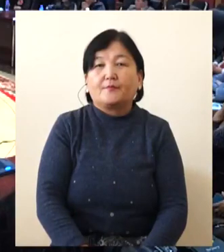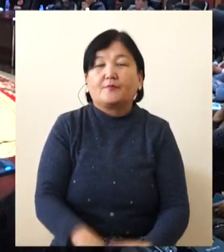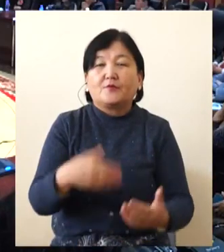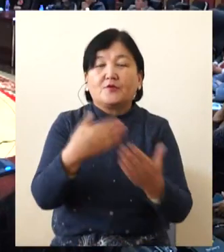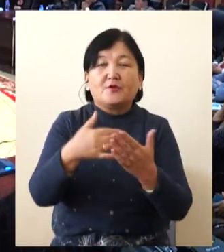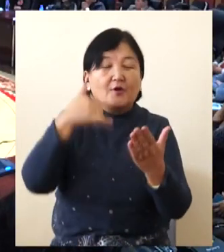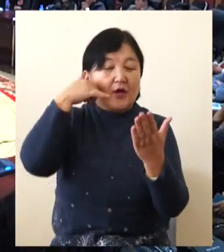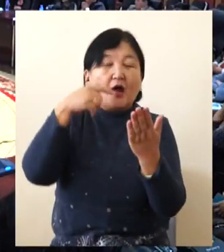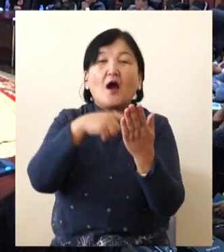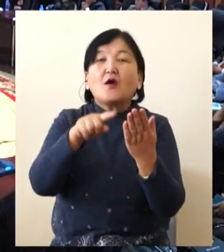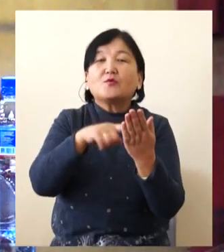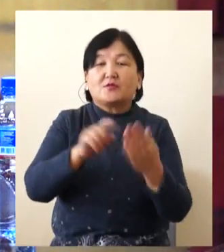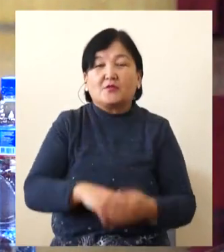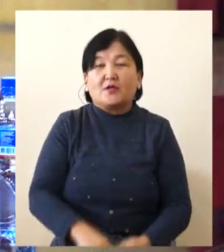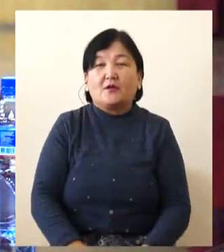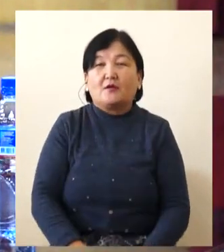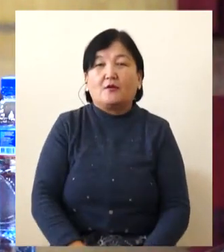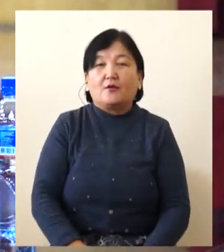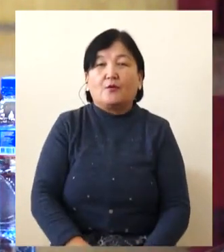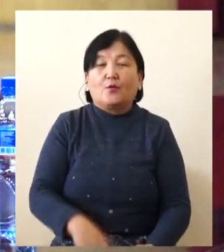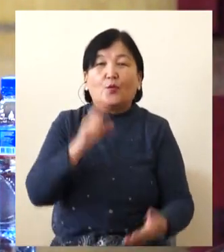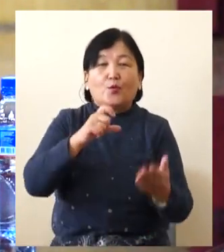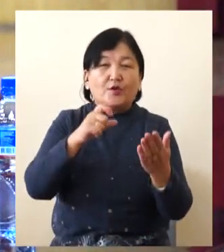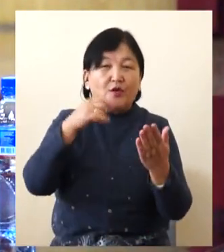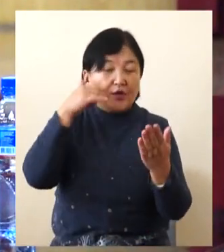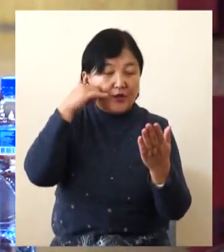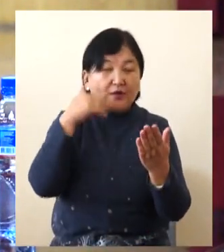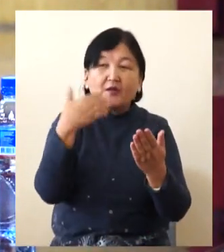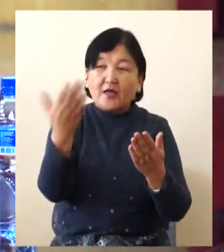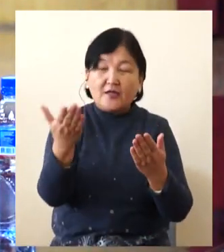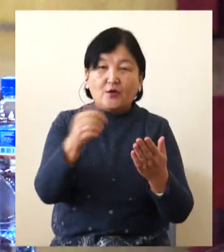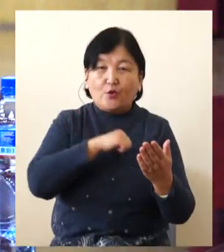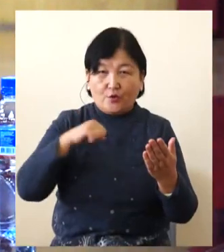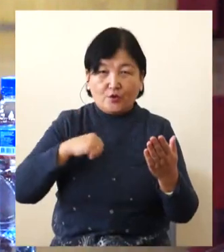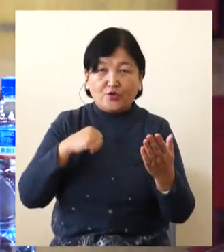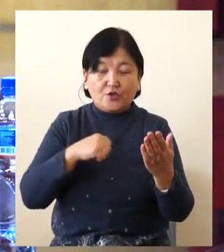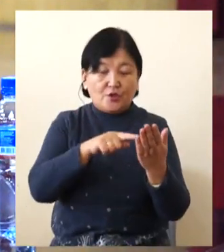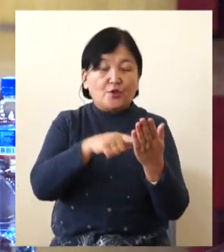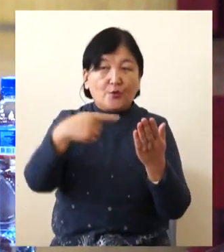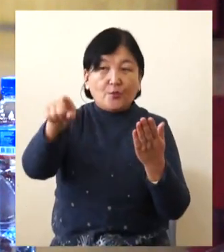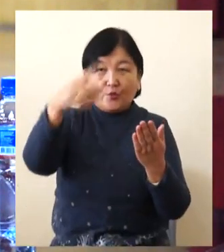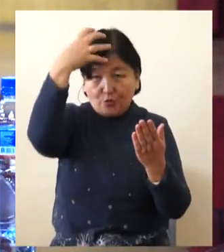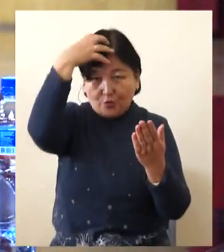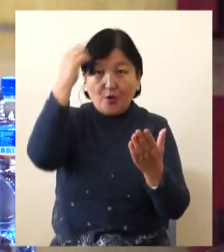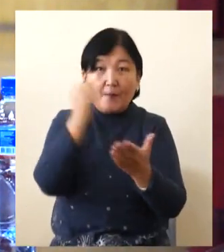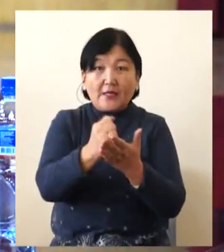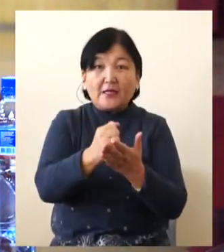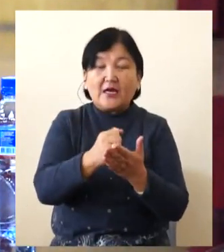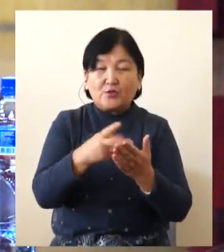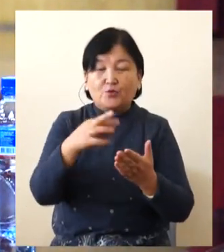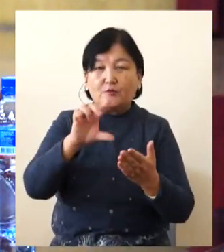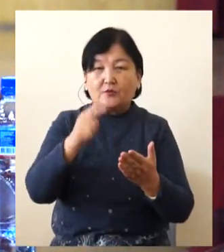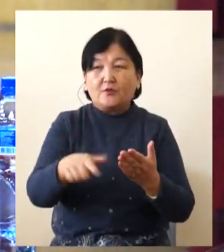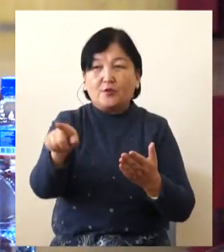Энэ гар утсаар хүний яг энэ номер нь яг таны өөрийн чинь мөн гэдгийг ингээд төр баталгаажуулчихдаг юм байна